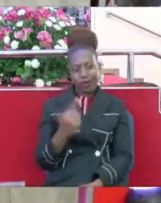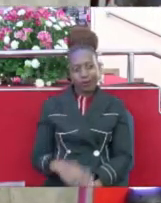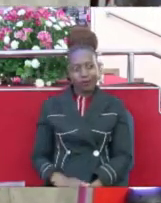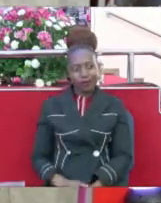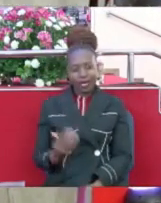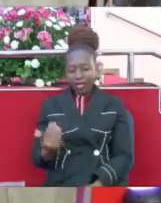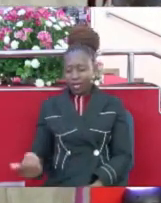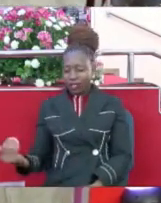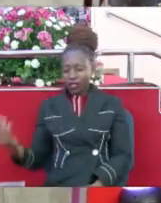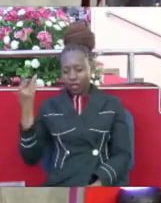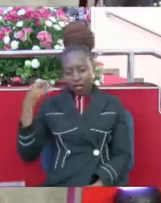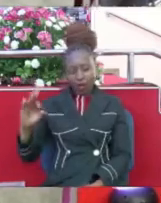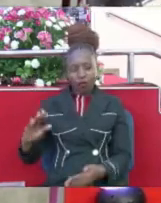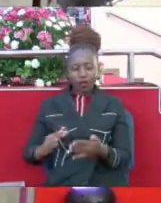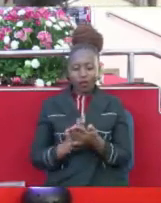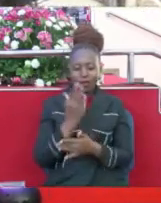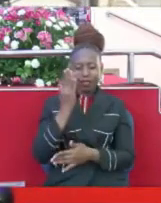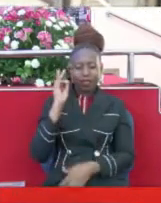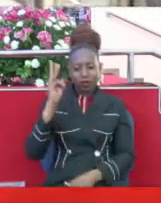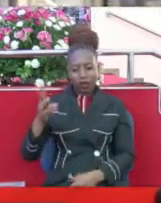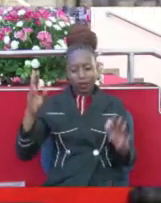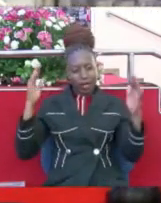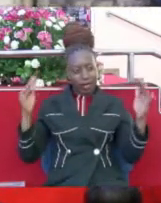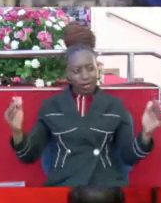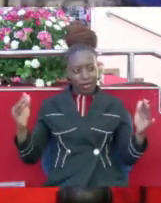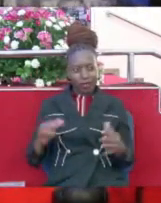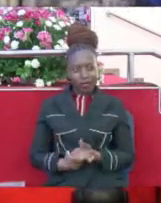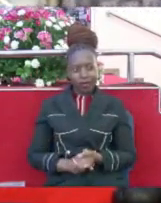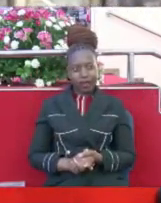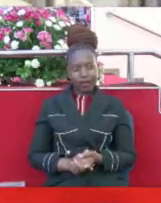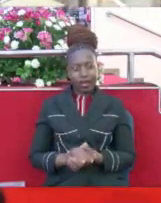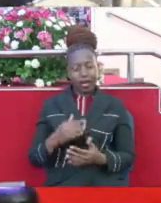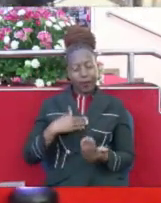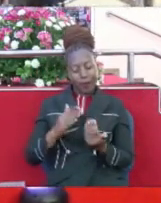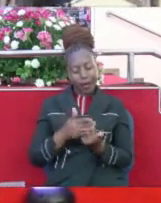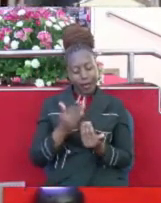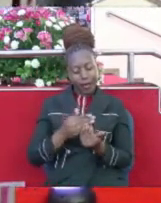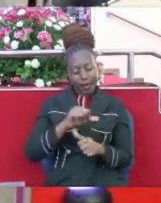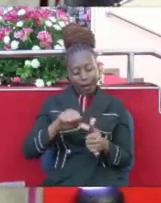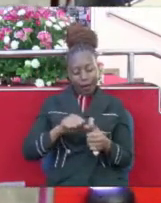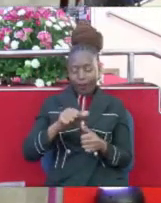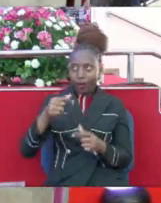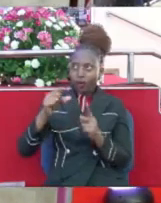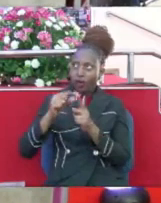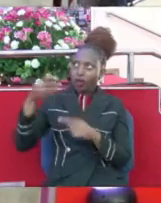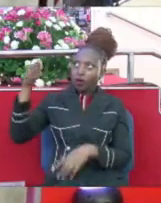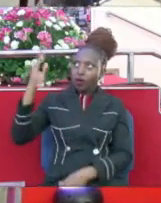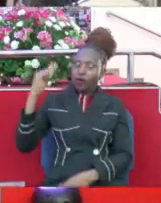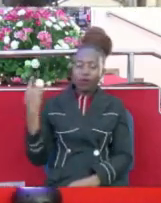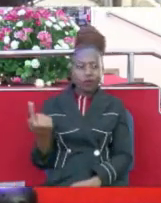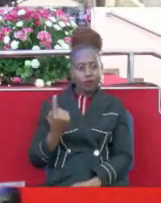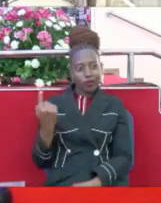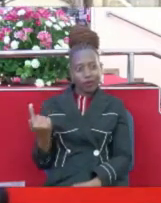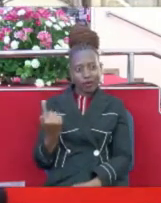in the land. Kwamba wana wa wenye haki watakuwa wakuu katika ulimwengu. I care what the word of God says. Mimi naangazia nini neno linasema. That me and